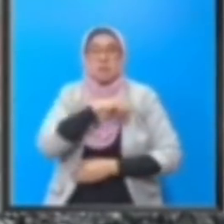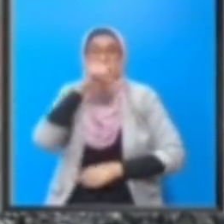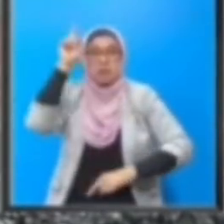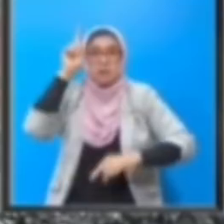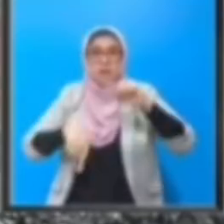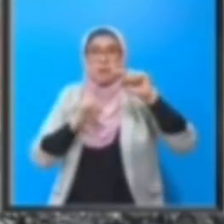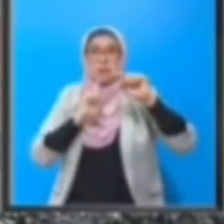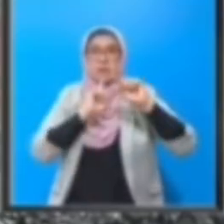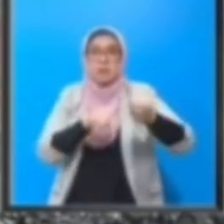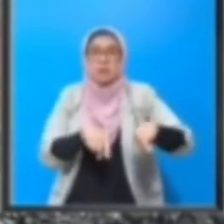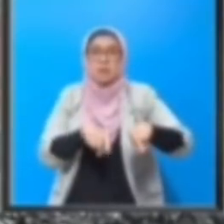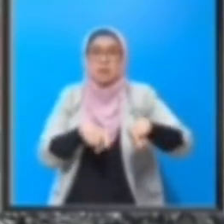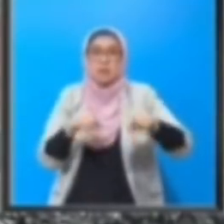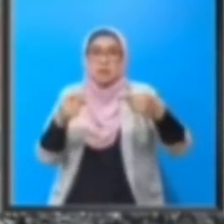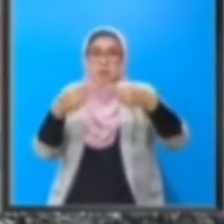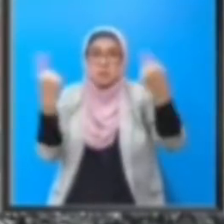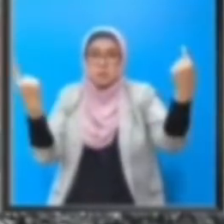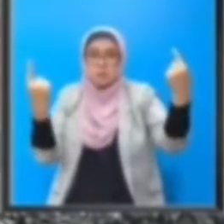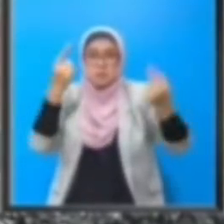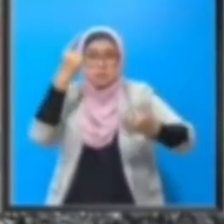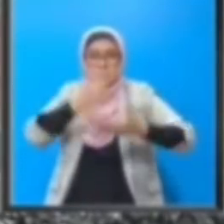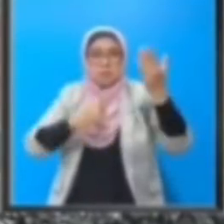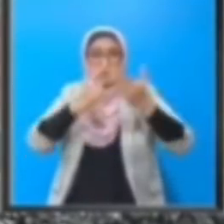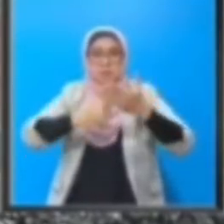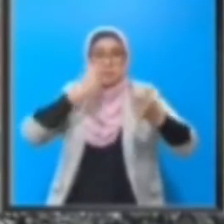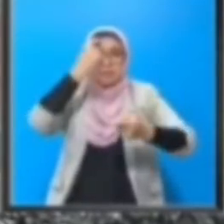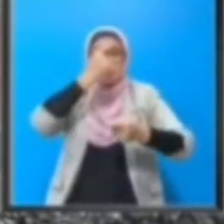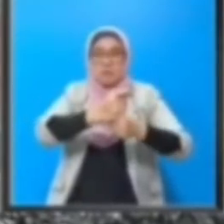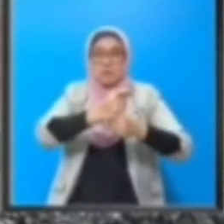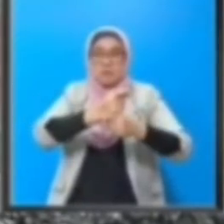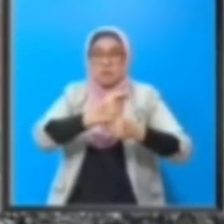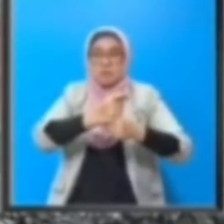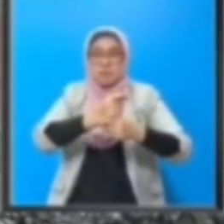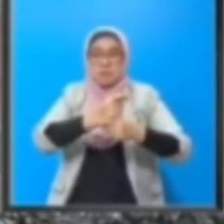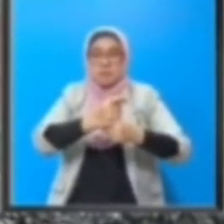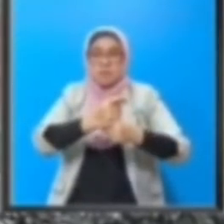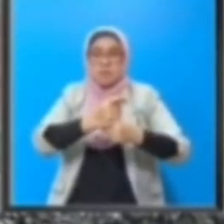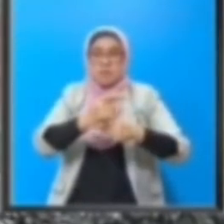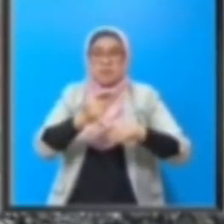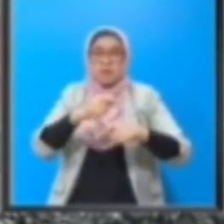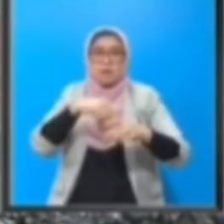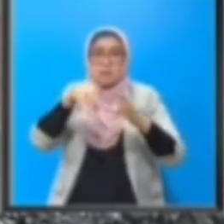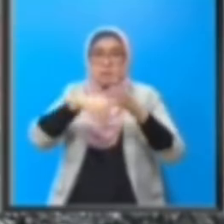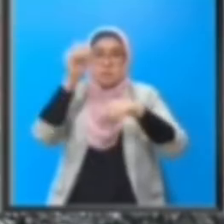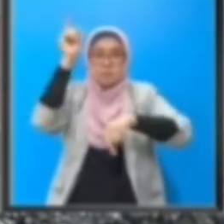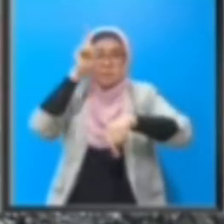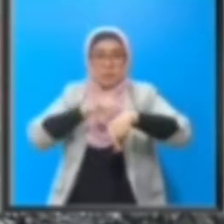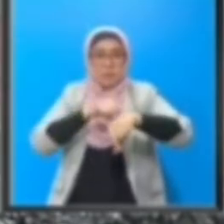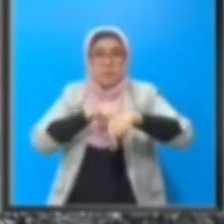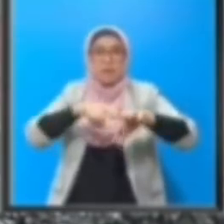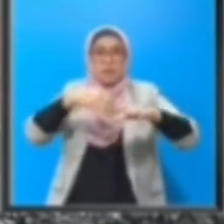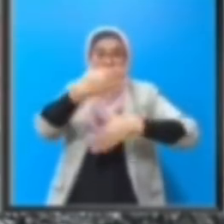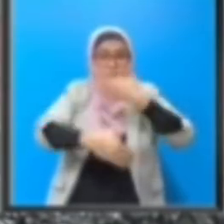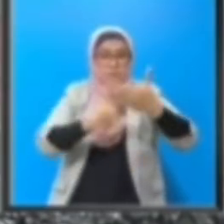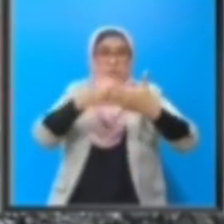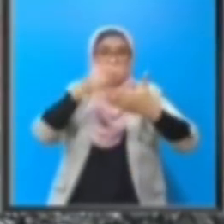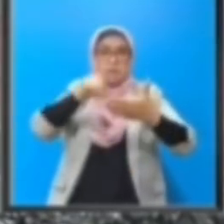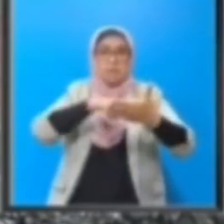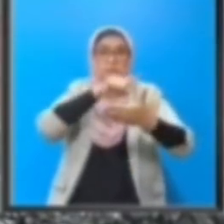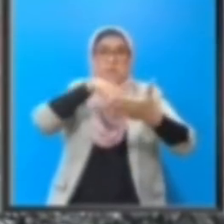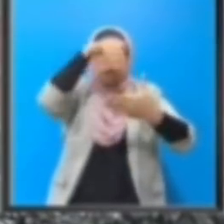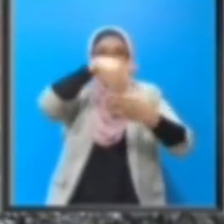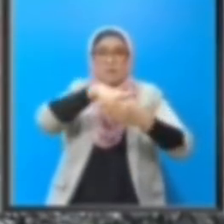jawab yang berlawan dengan apa-apa ketetapan yang dikeluarkan masa diadakan undi dengan